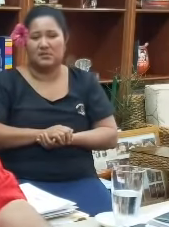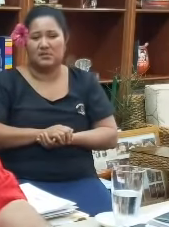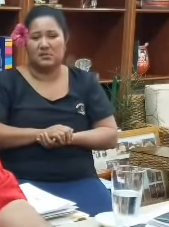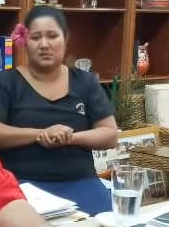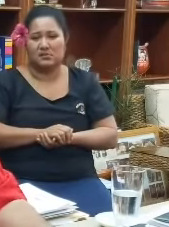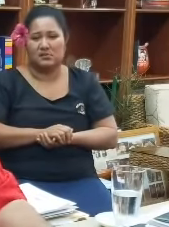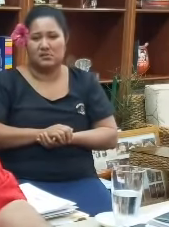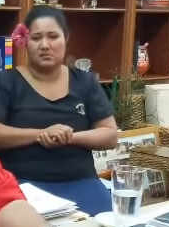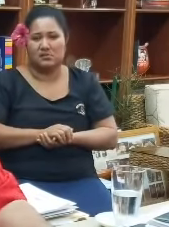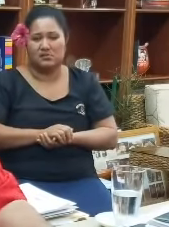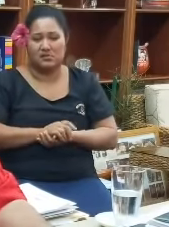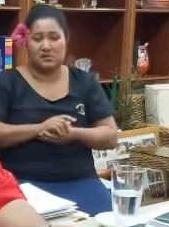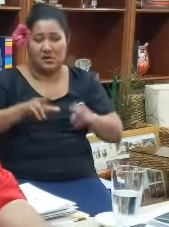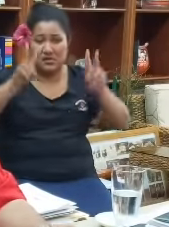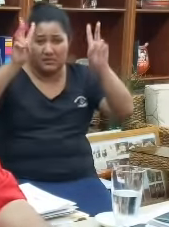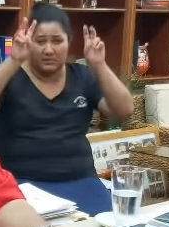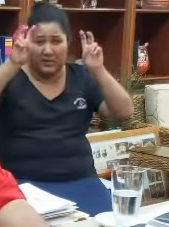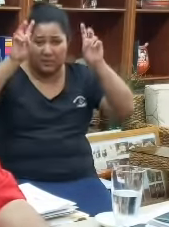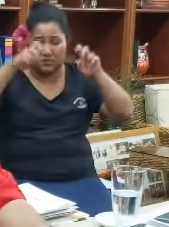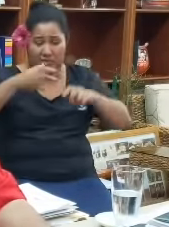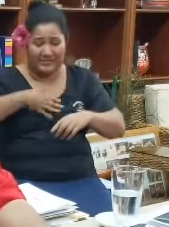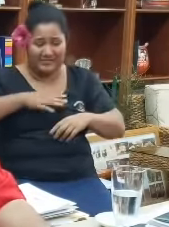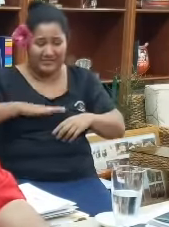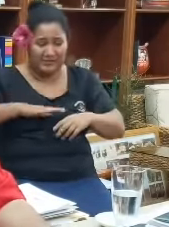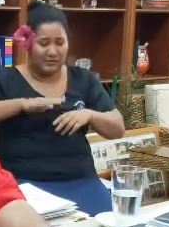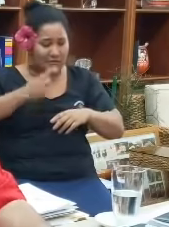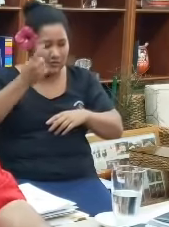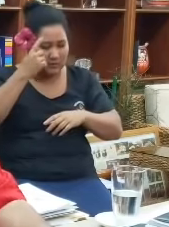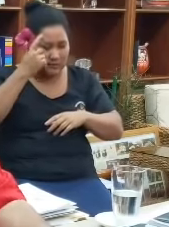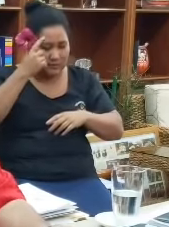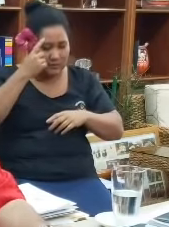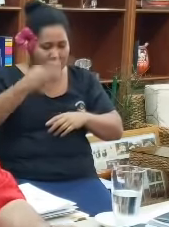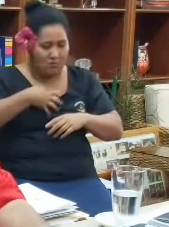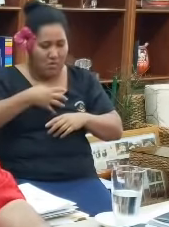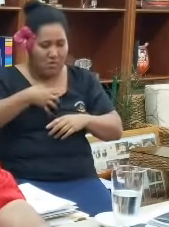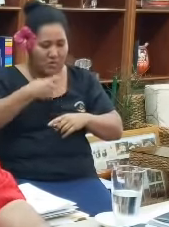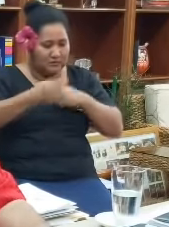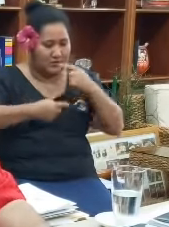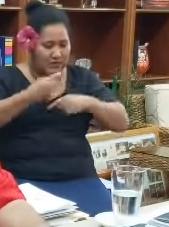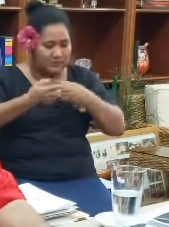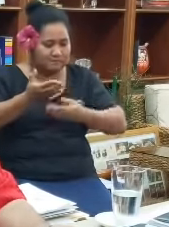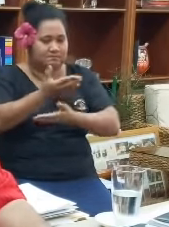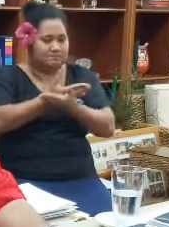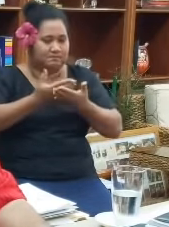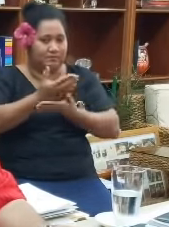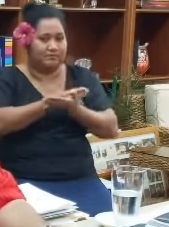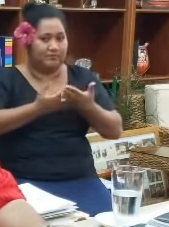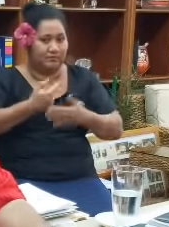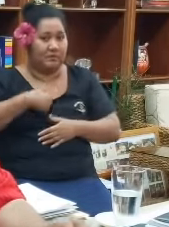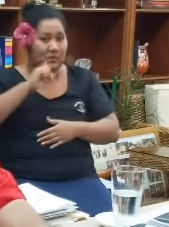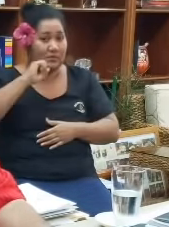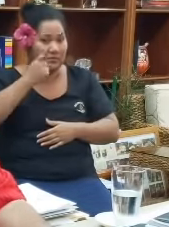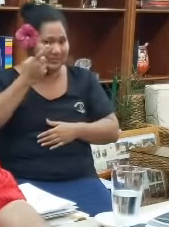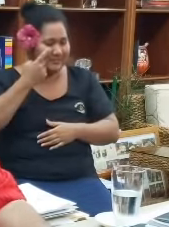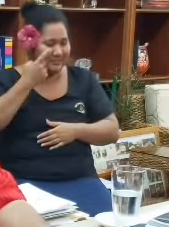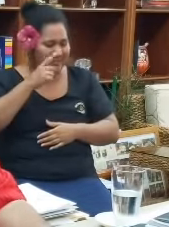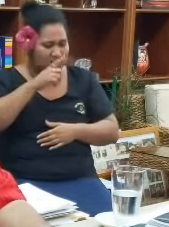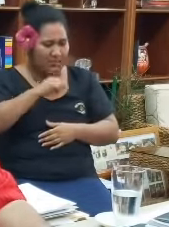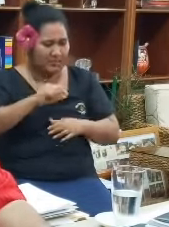etau sem ta upu la loi le vai el cabinet mal palmen ela ne am velan ta fi